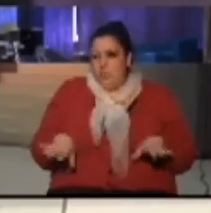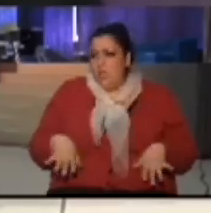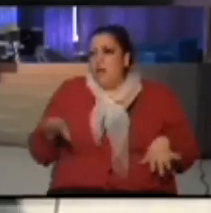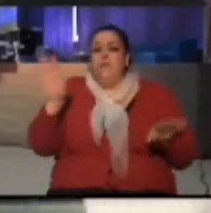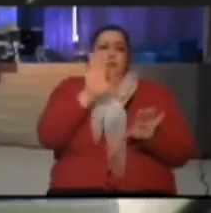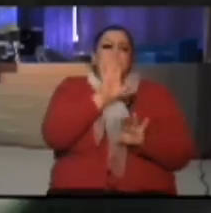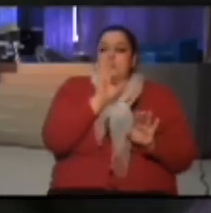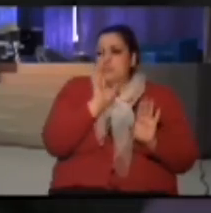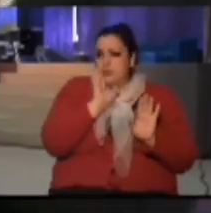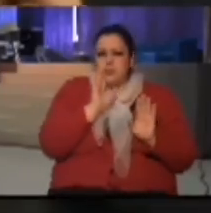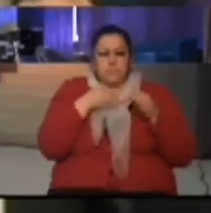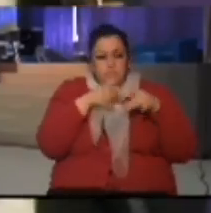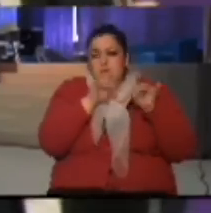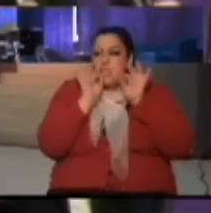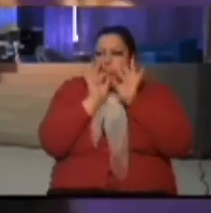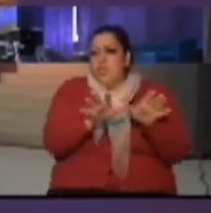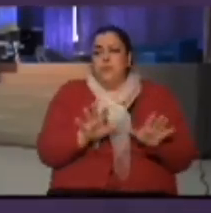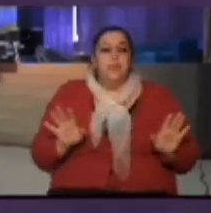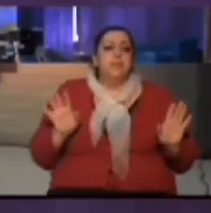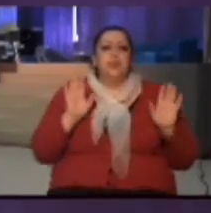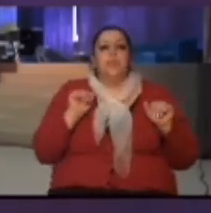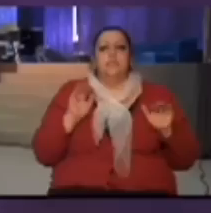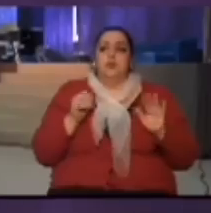ասում է, մերսի որ ներեցիր։ Բեկալում ու գնում ա։